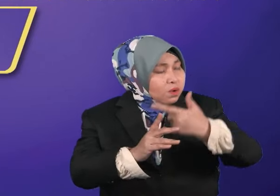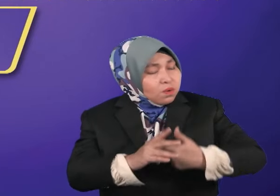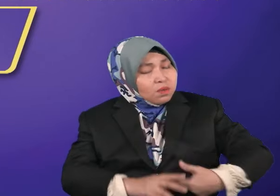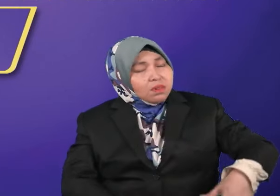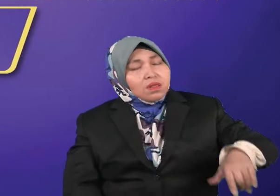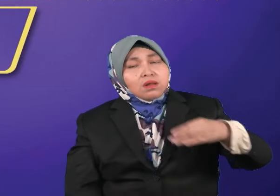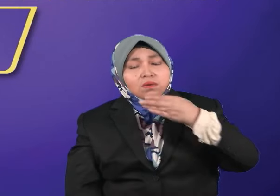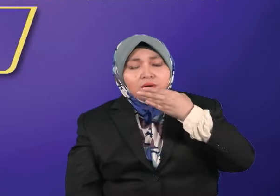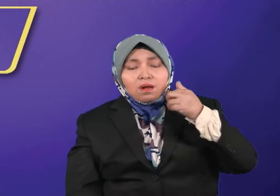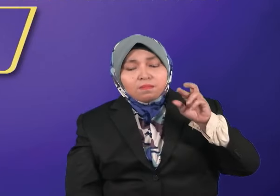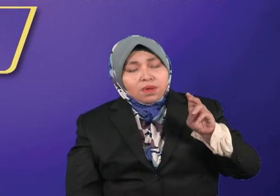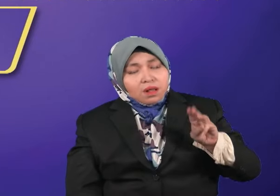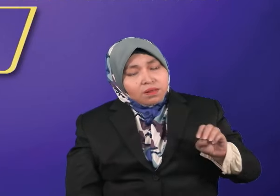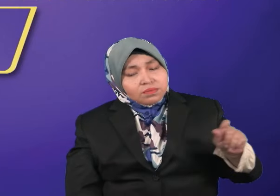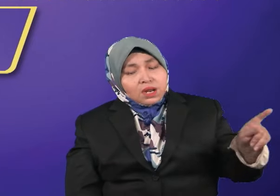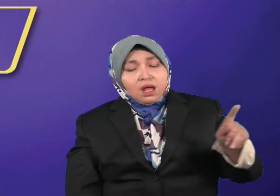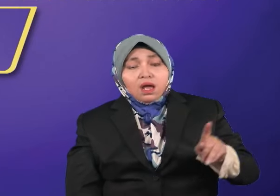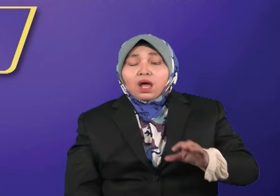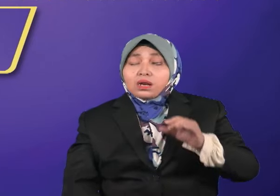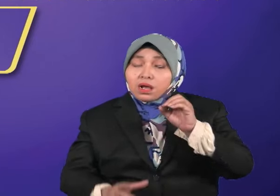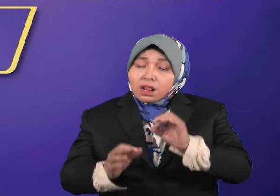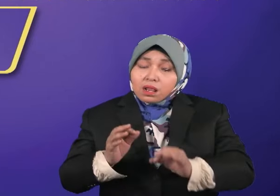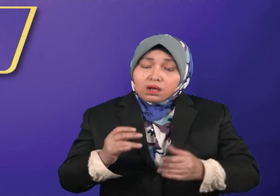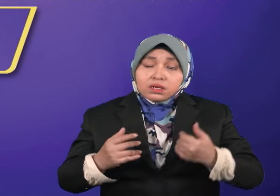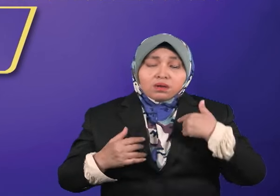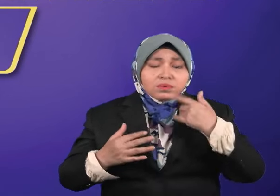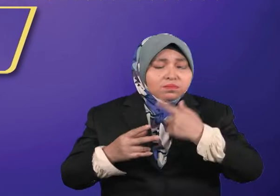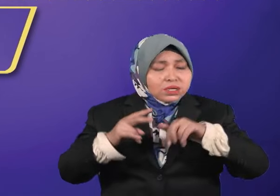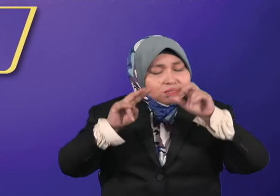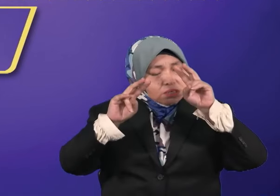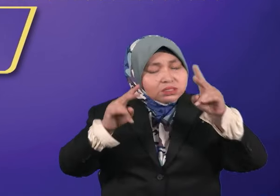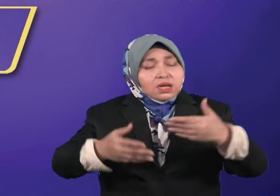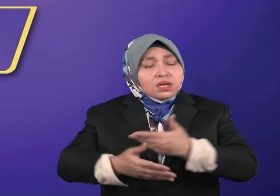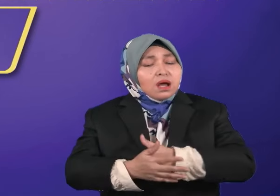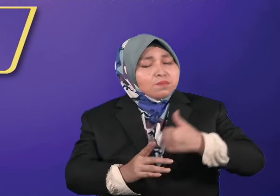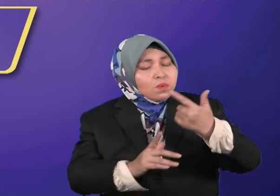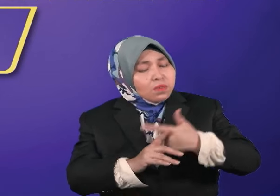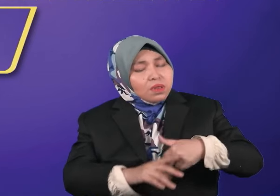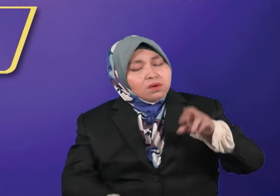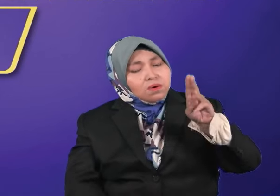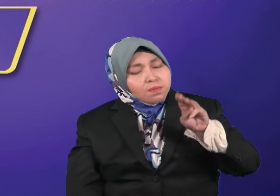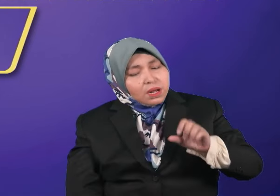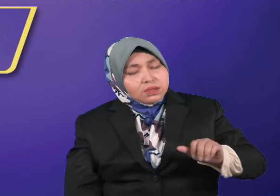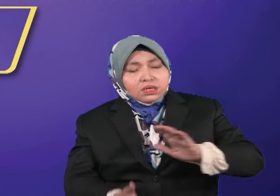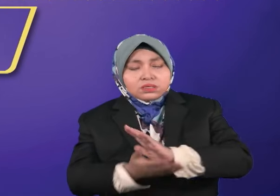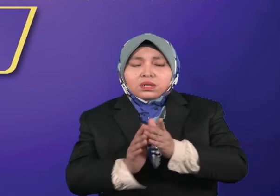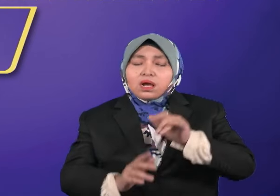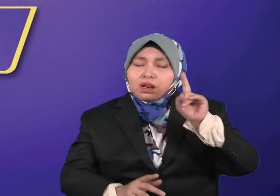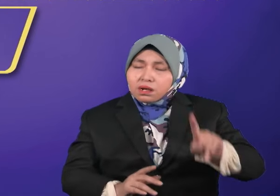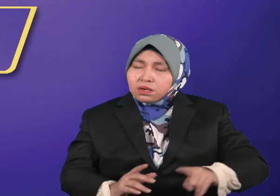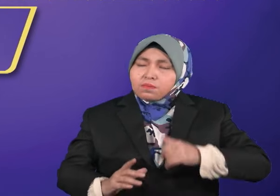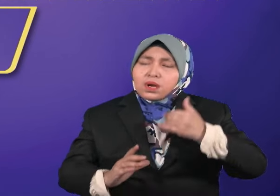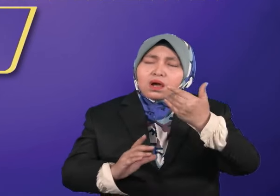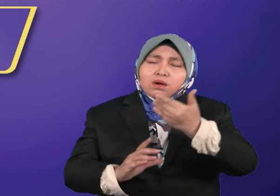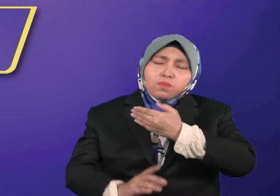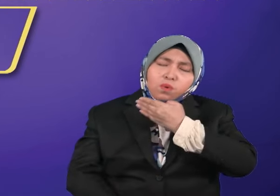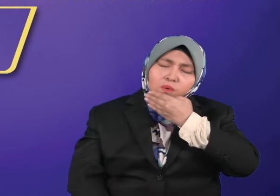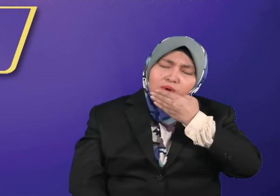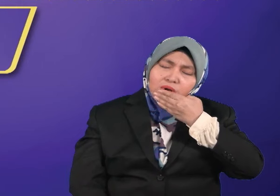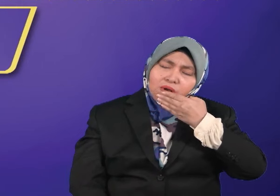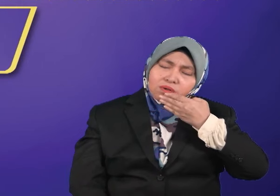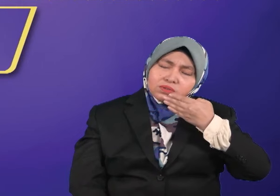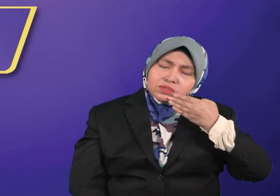فليصم، ومن كان مريضا أو على سفر